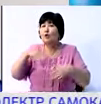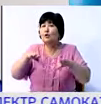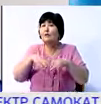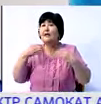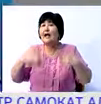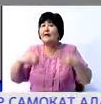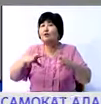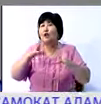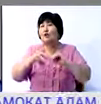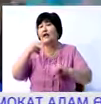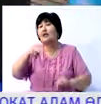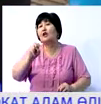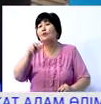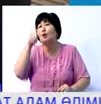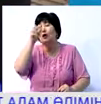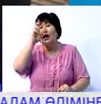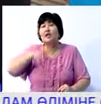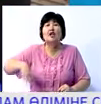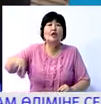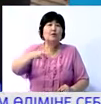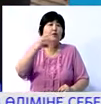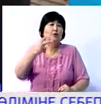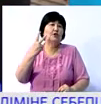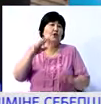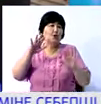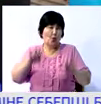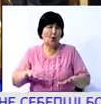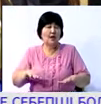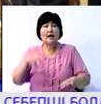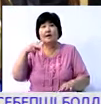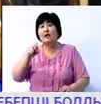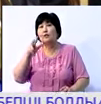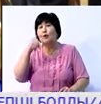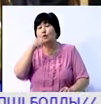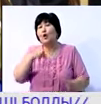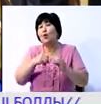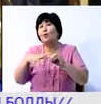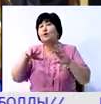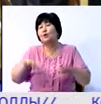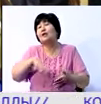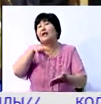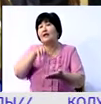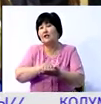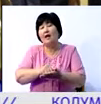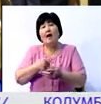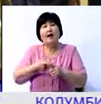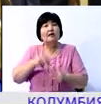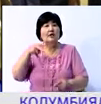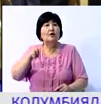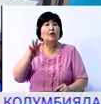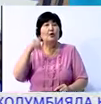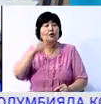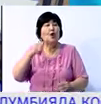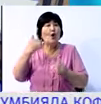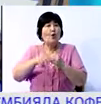тесттің қорытындысымен 2012 жылы еліміз бойынша 32 орынды, 2013 жылы 15 орынды еншіледі. Ал 2014 жылы